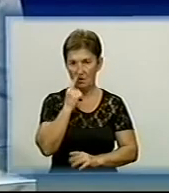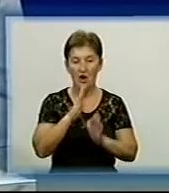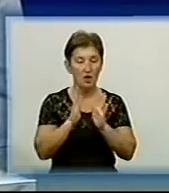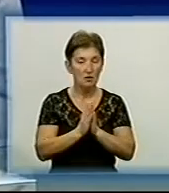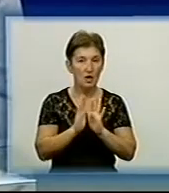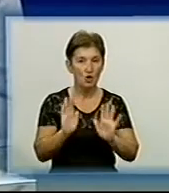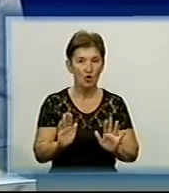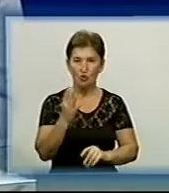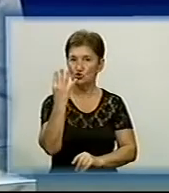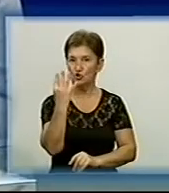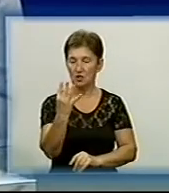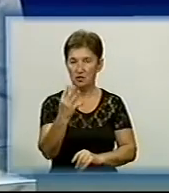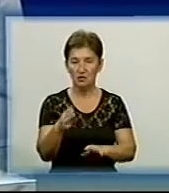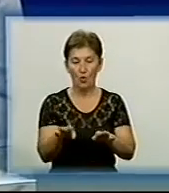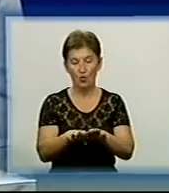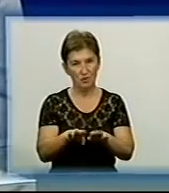Которые хотят получить консультацию Це на самом деле проблема